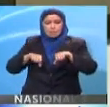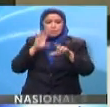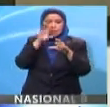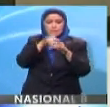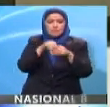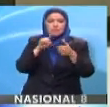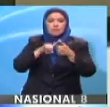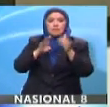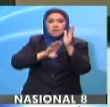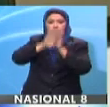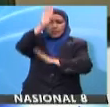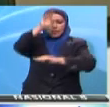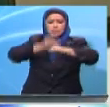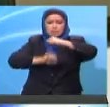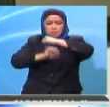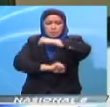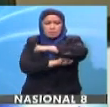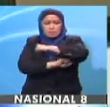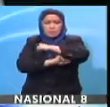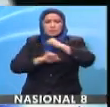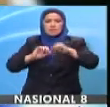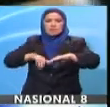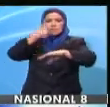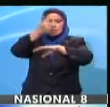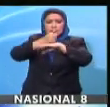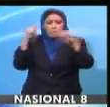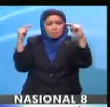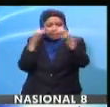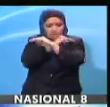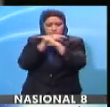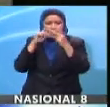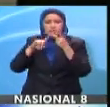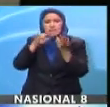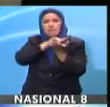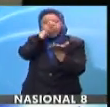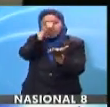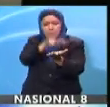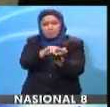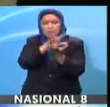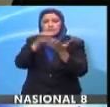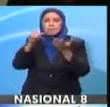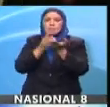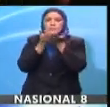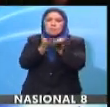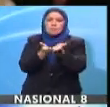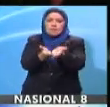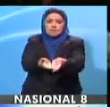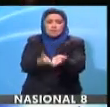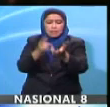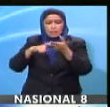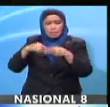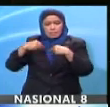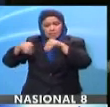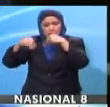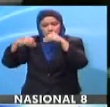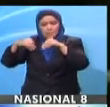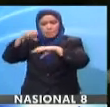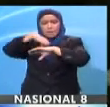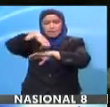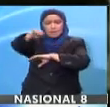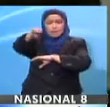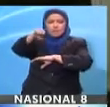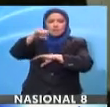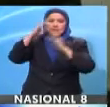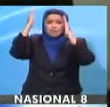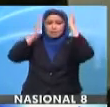infrastruktur iaitu pembinaan lebuh Raya lapangan terbang dan juga pelabuhan eksp produk Malaysia ke bahamas juga cerah